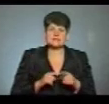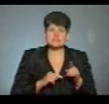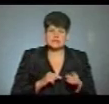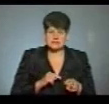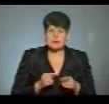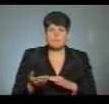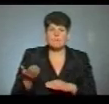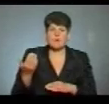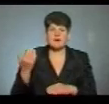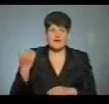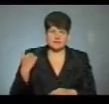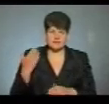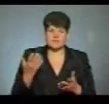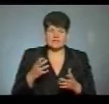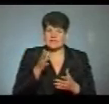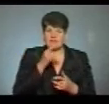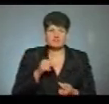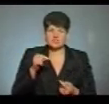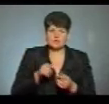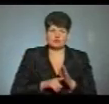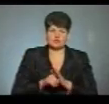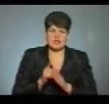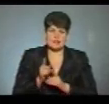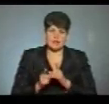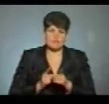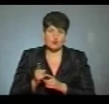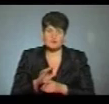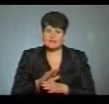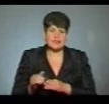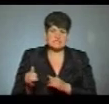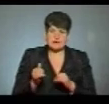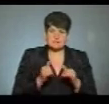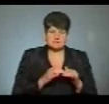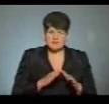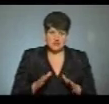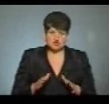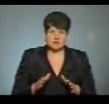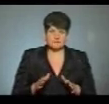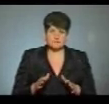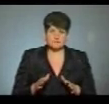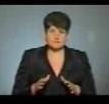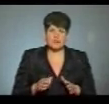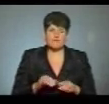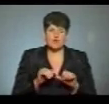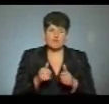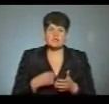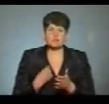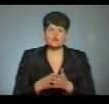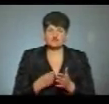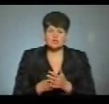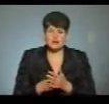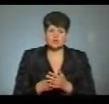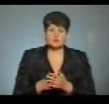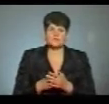там попередники, які невчасно почали реформу, які не забезпечили формування бюджету, збалансування